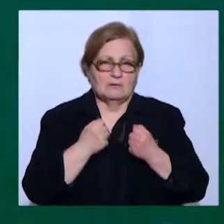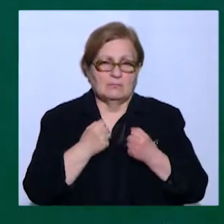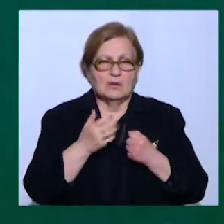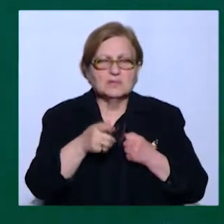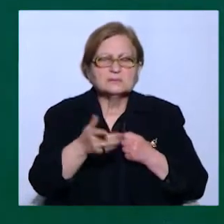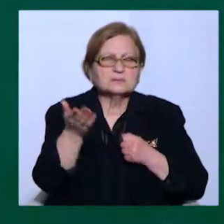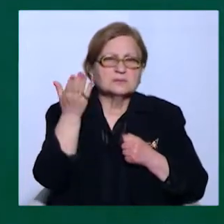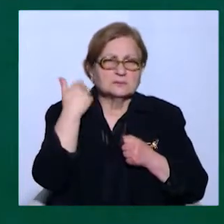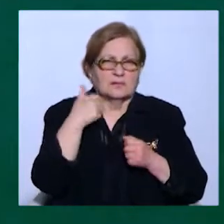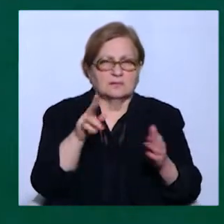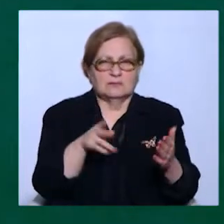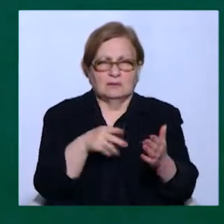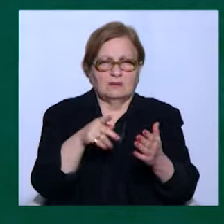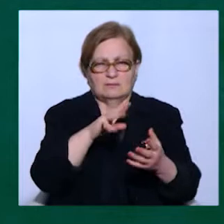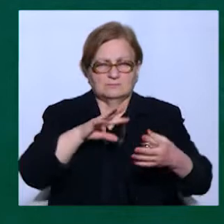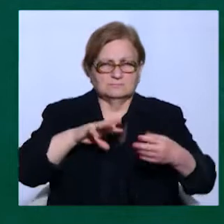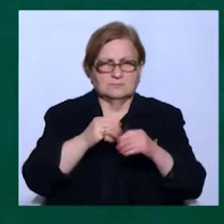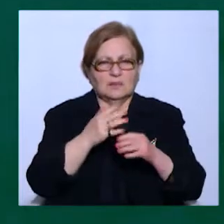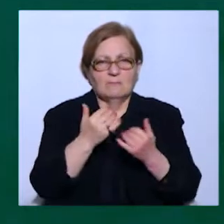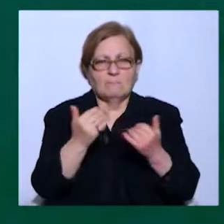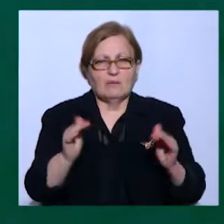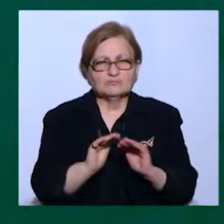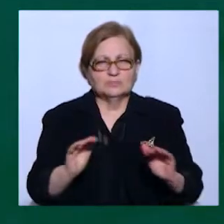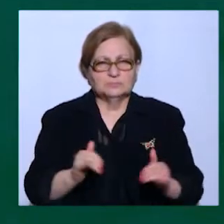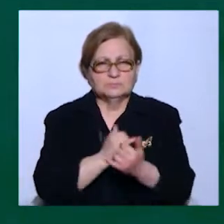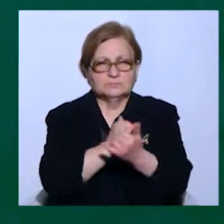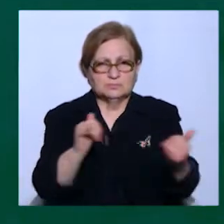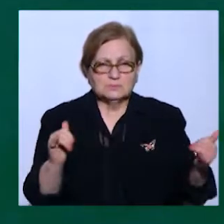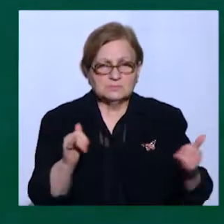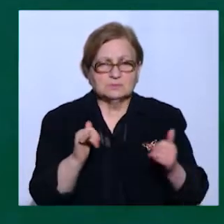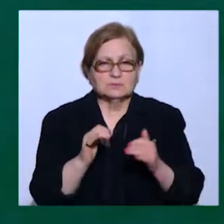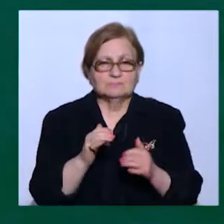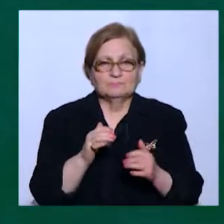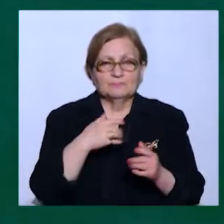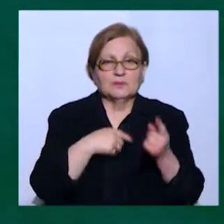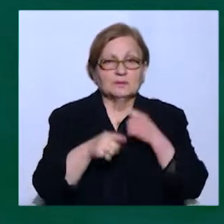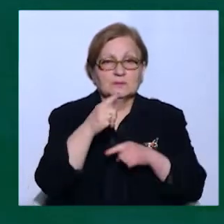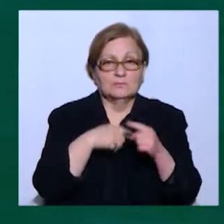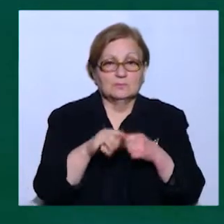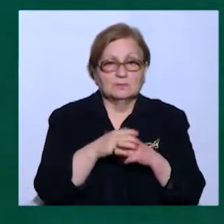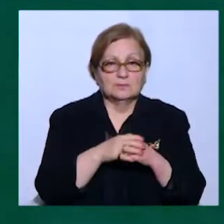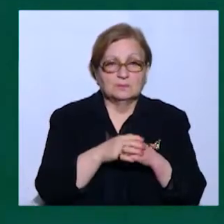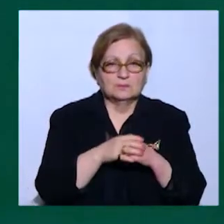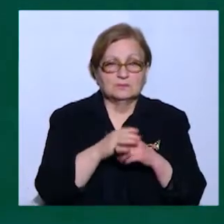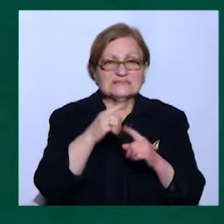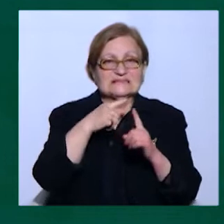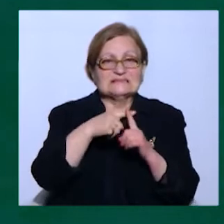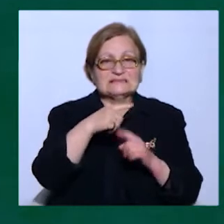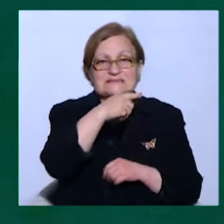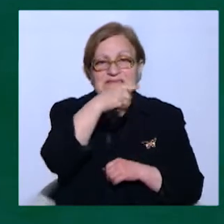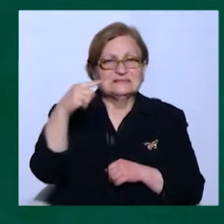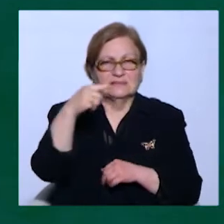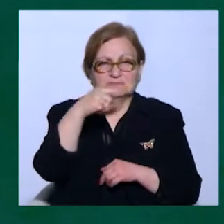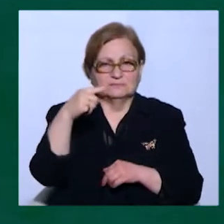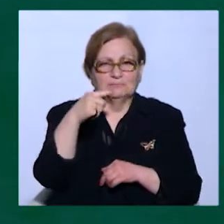წინ იმ ბავშვებზე, რა ასაკისას თქვენ ბრძანდებით. უბრუნდები მე ისევ წილადს.